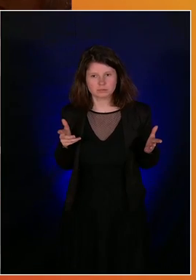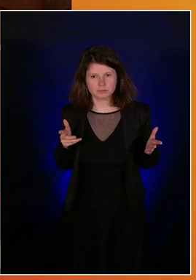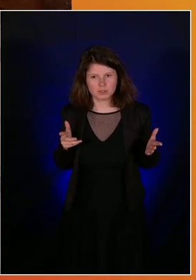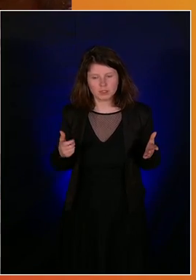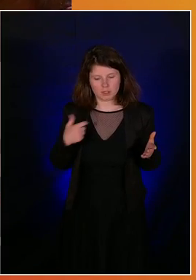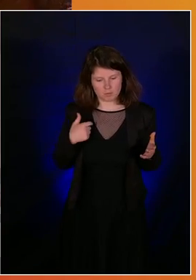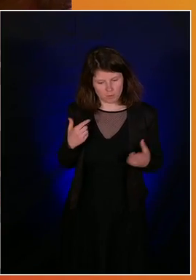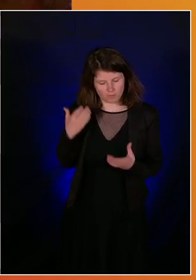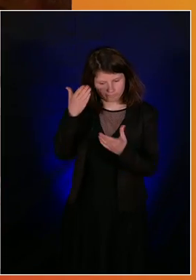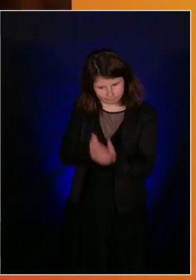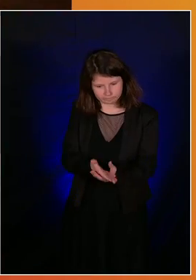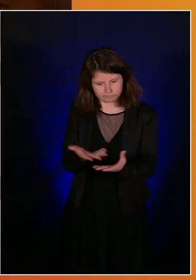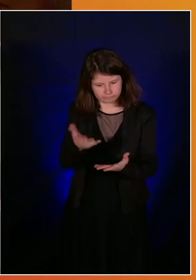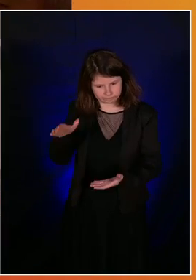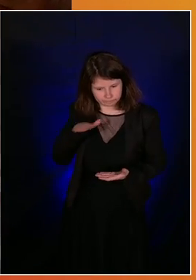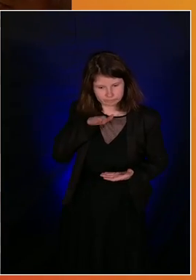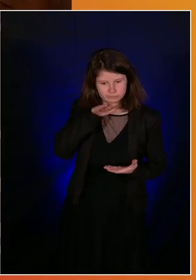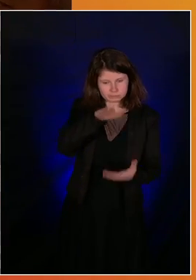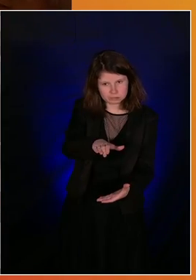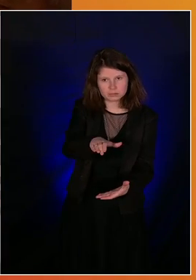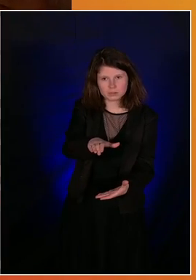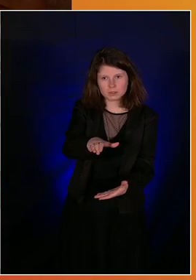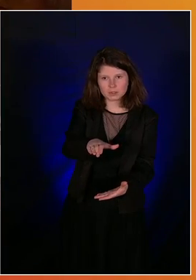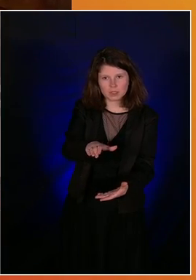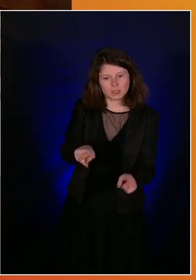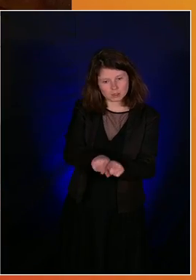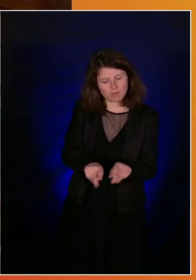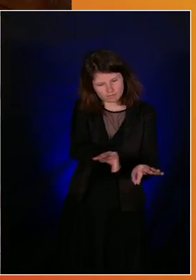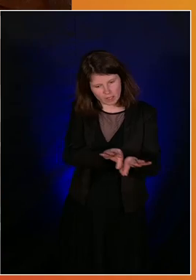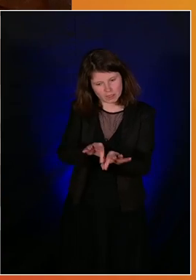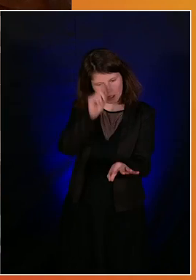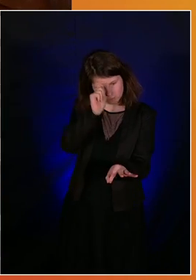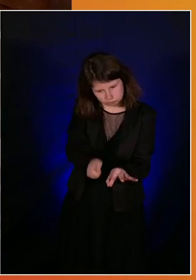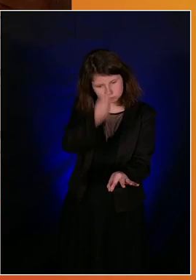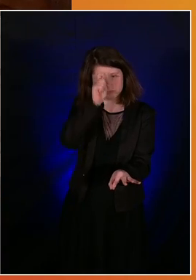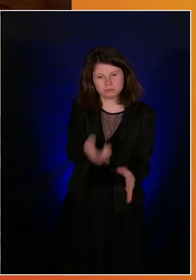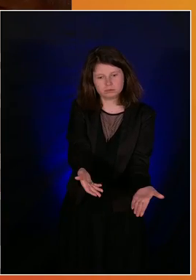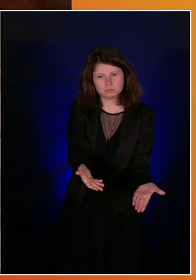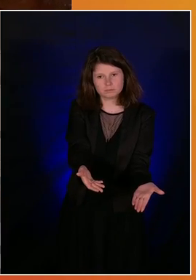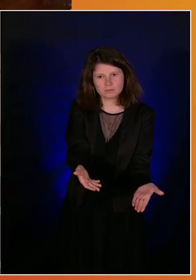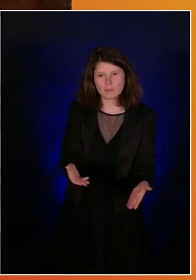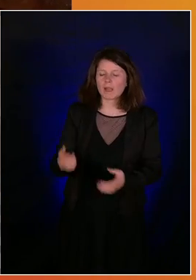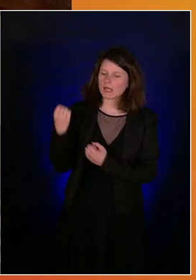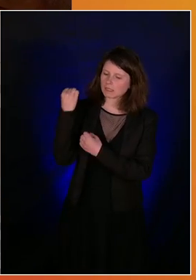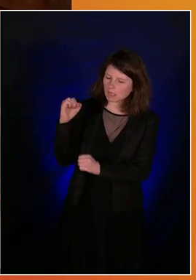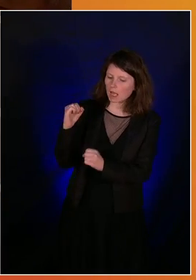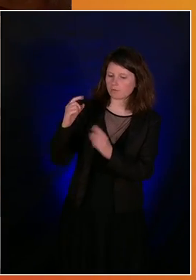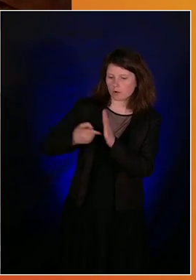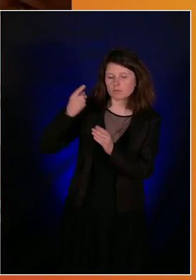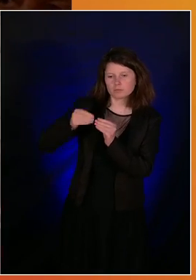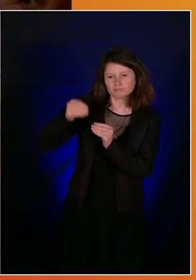ses syndiqués de vous apporter à tous Notre réel salut fraternel la grève reconductible à la centrale de